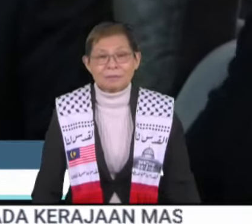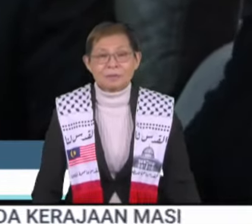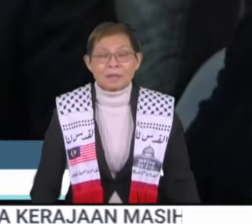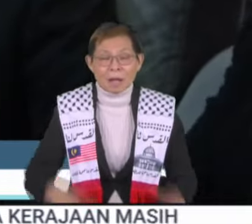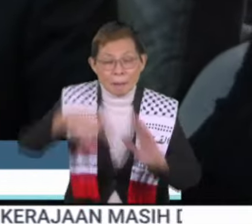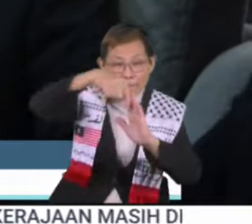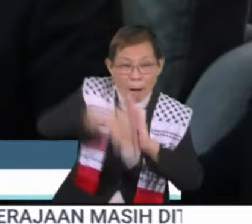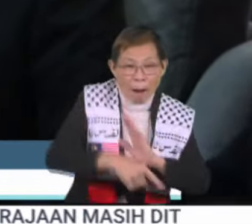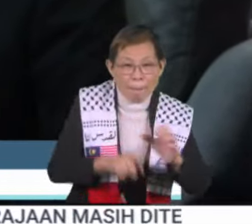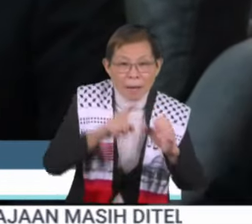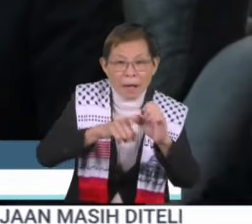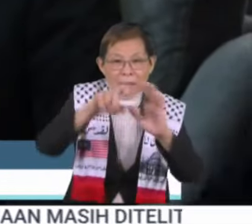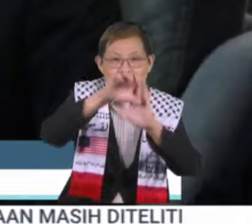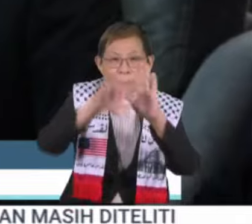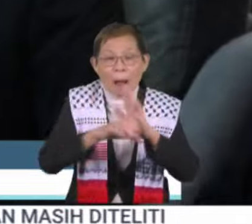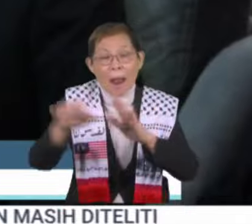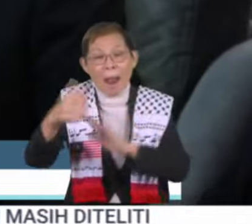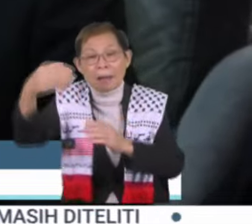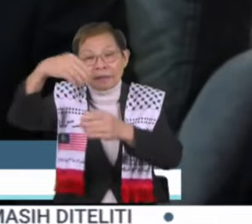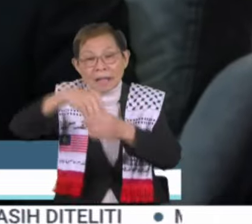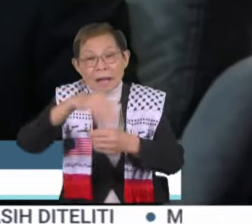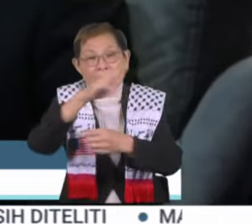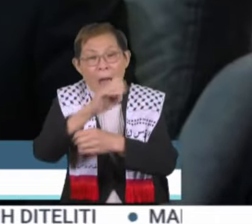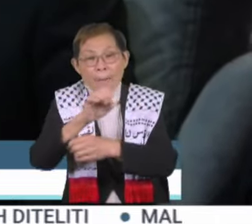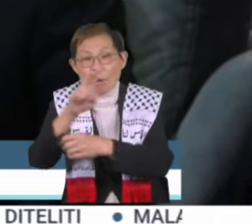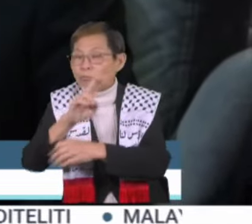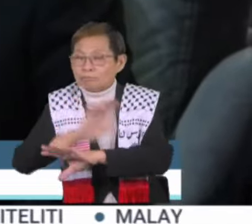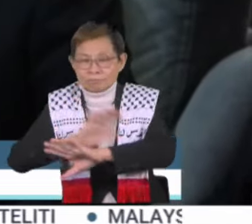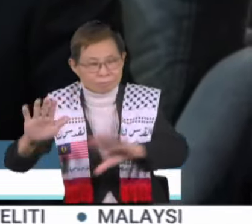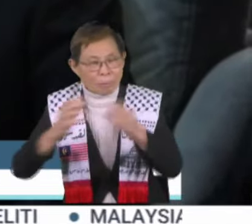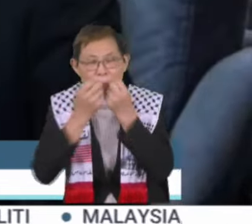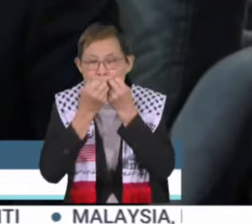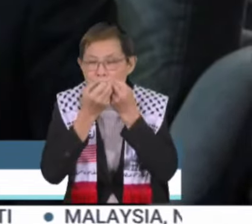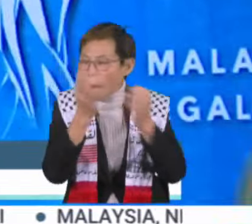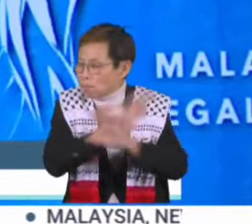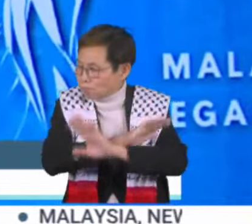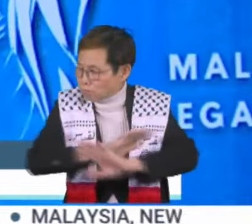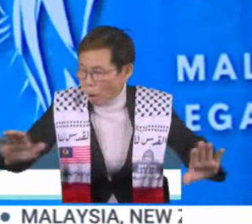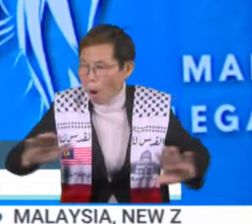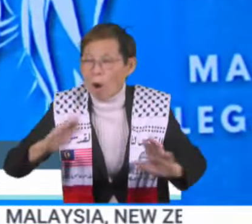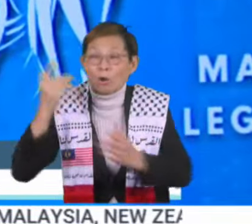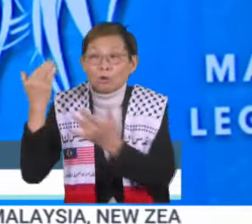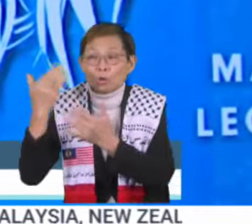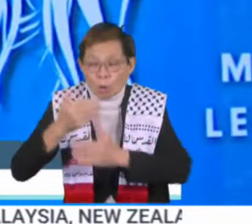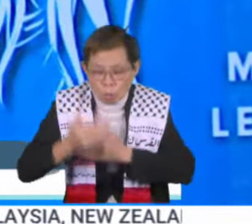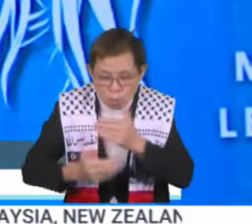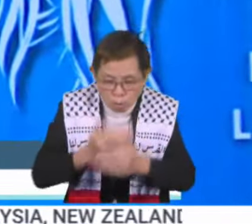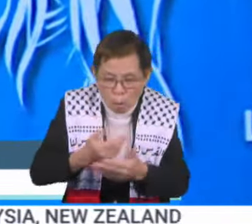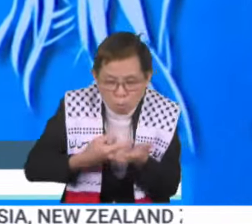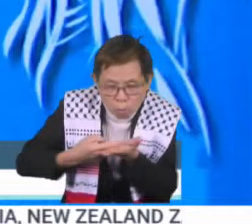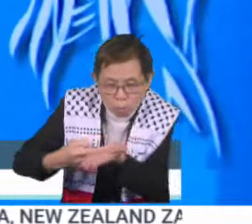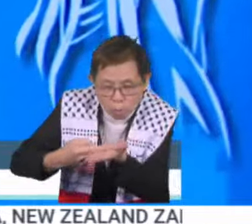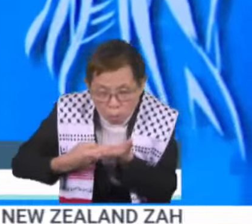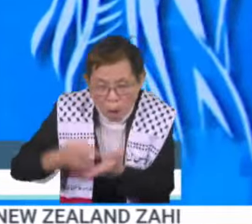Sebarang perincian mengenai terma lain dalam MOU berkenaan tidak akan didedahkan sementara menunggu proses perundingan tersebut selesai. Datuk